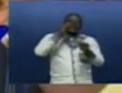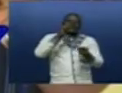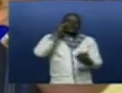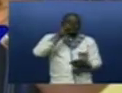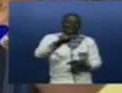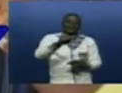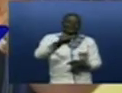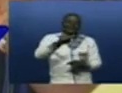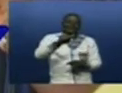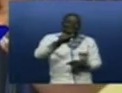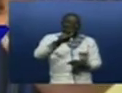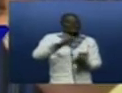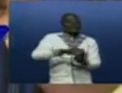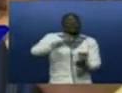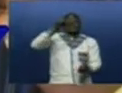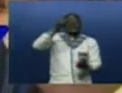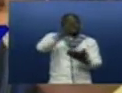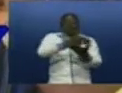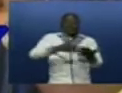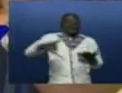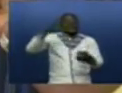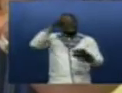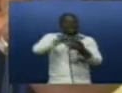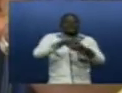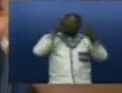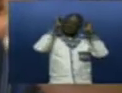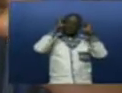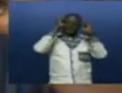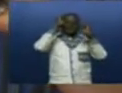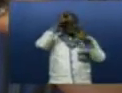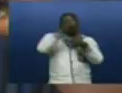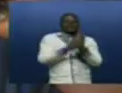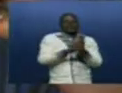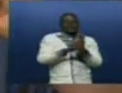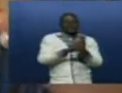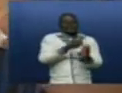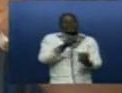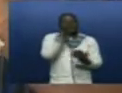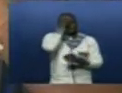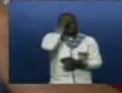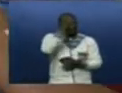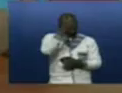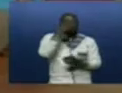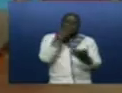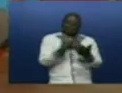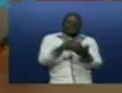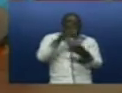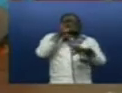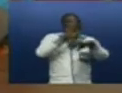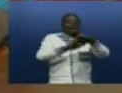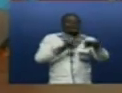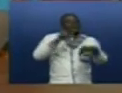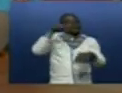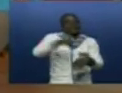la plus grande partie se trouve dans le système éducatif. Et donc je comprends bien l'interpellation qu'elles ont voulu